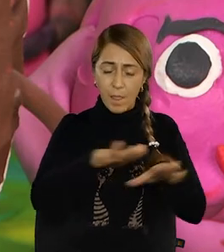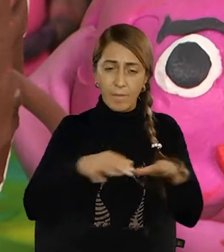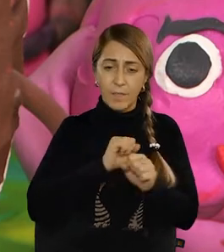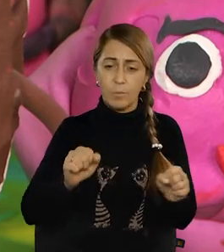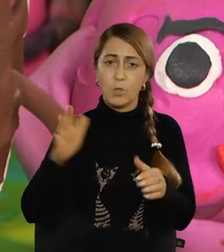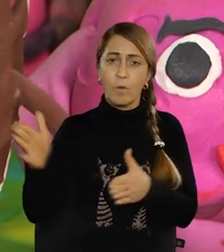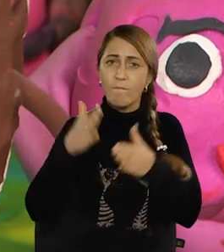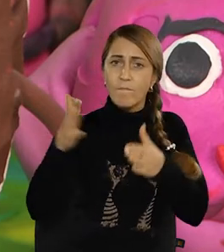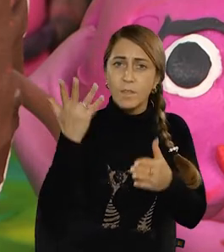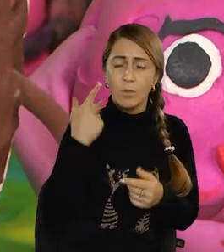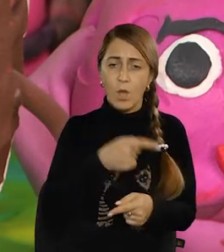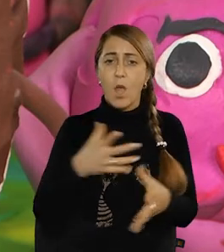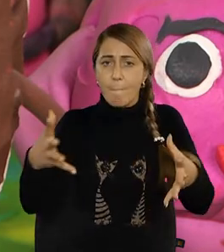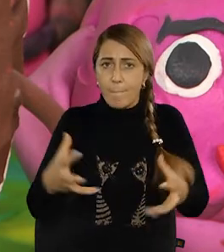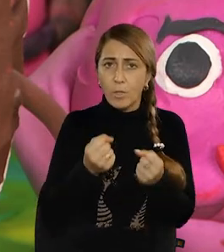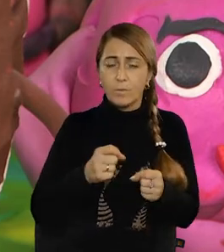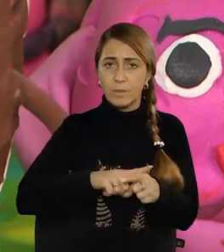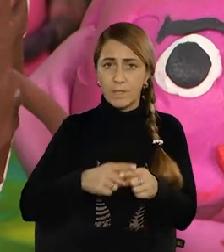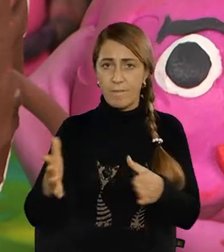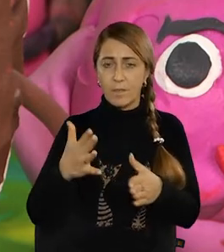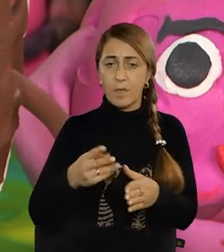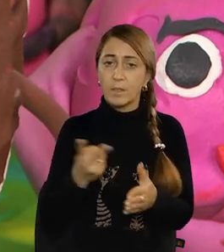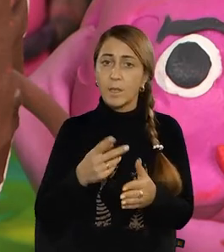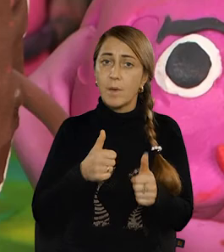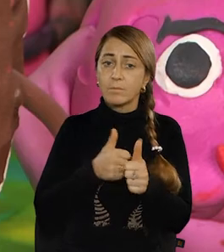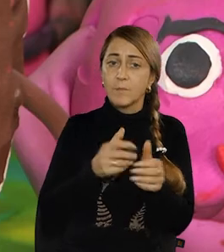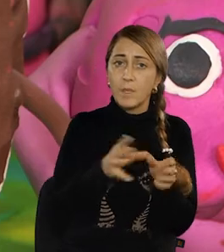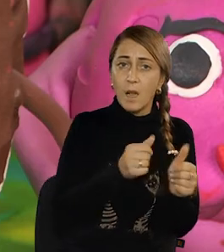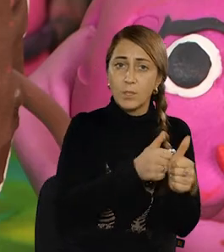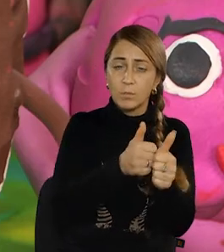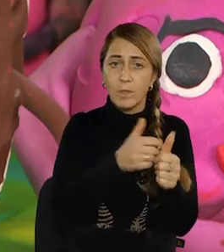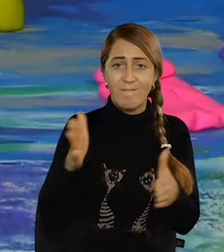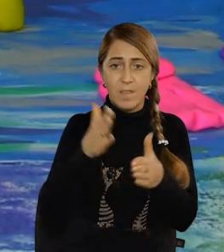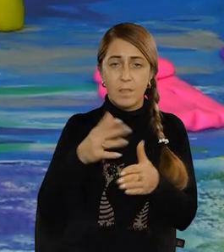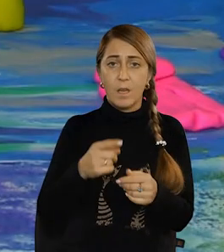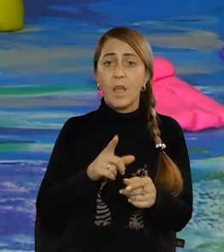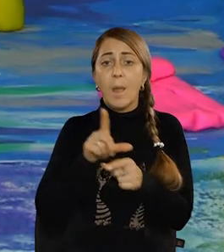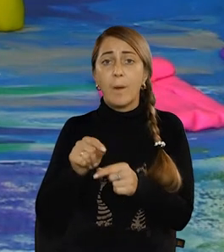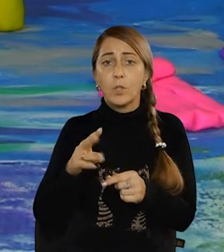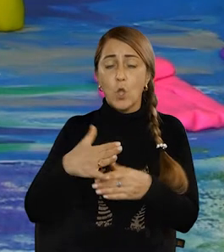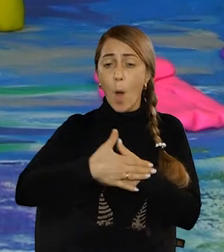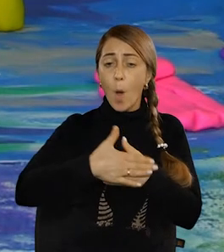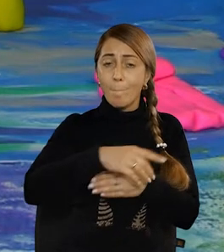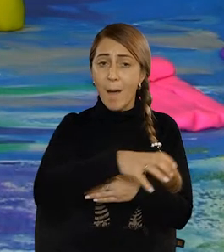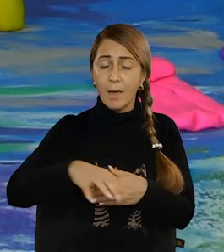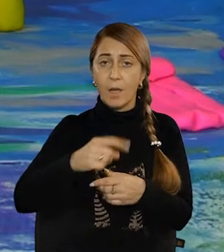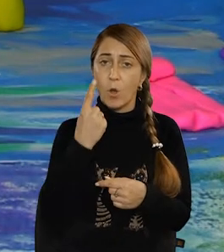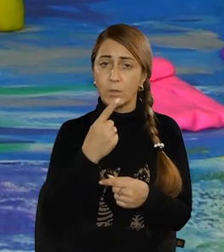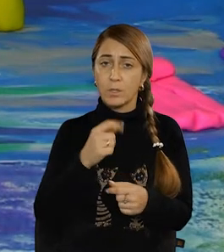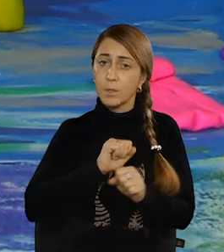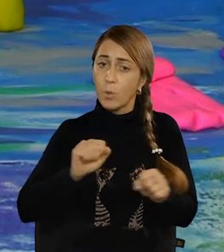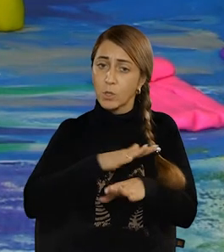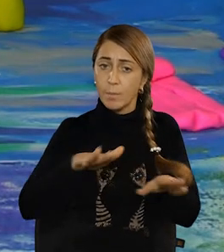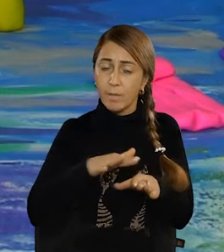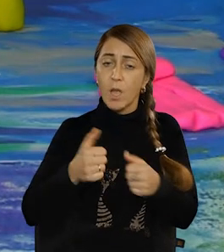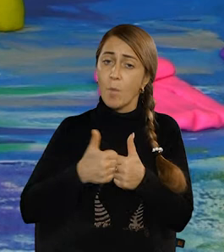він тебе підхопив, то варто спокійно пливти за вітром, направляючись до берега. Не можна купатися наодинці. Потрібно, щоб